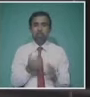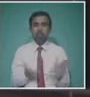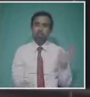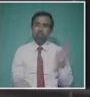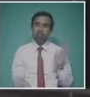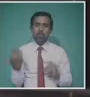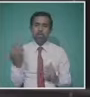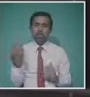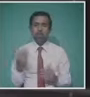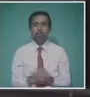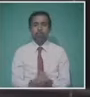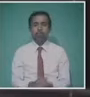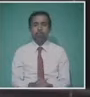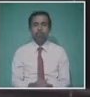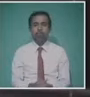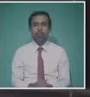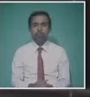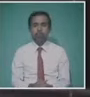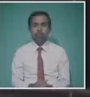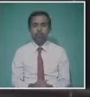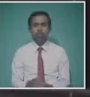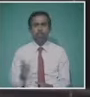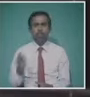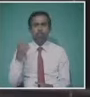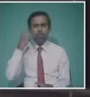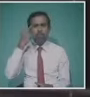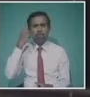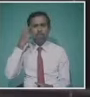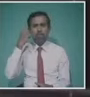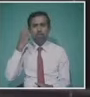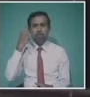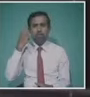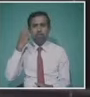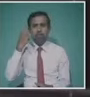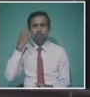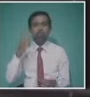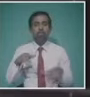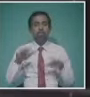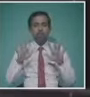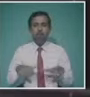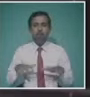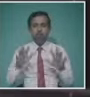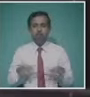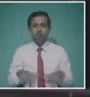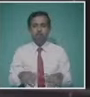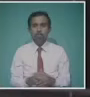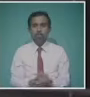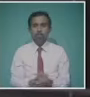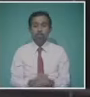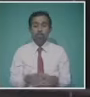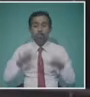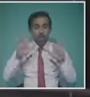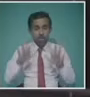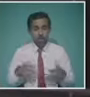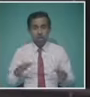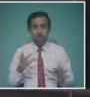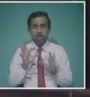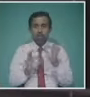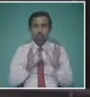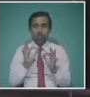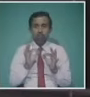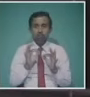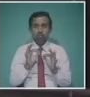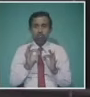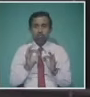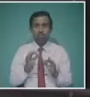වුණා පොයි හිතුවා ඒක තමයි අවසානේ ඒ අවසන් කතාව